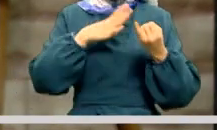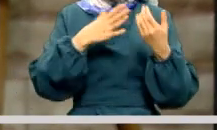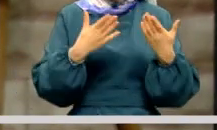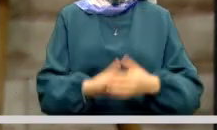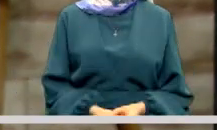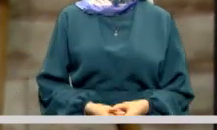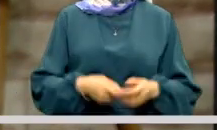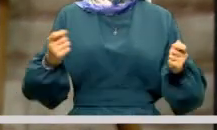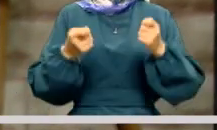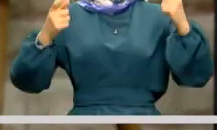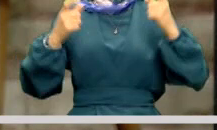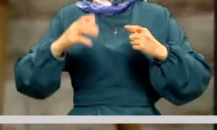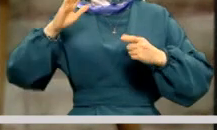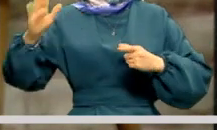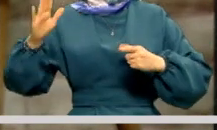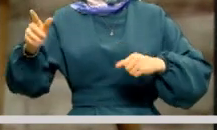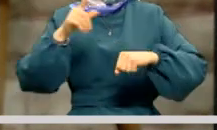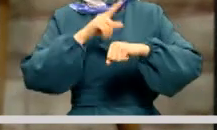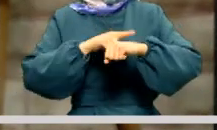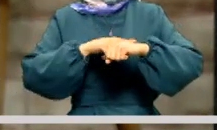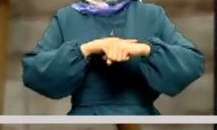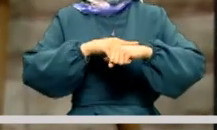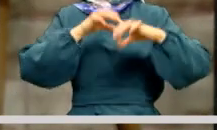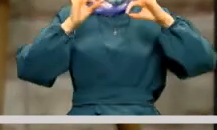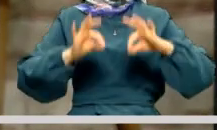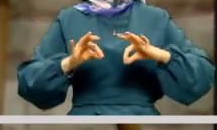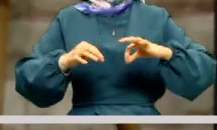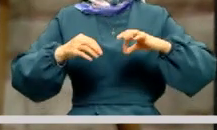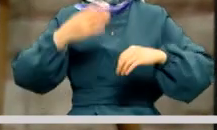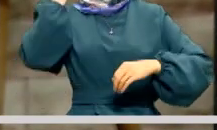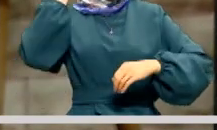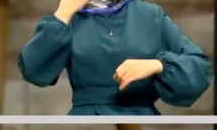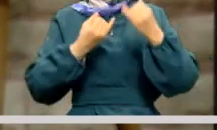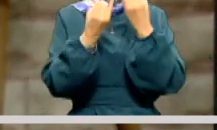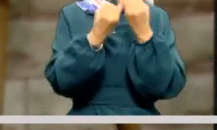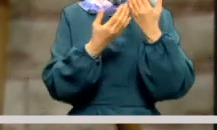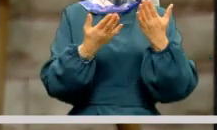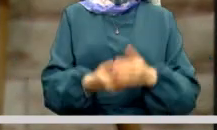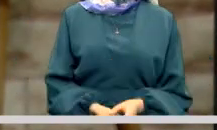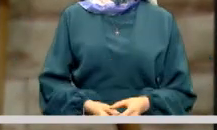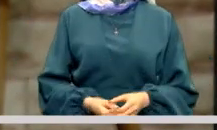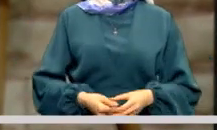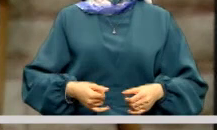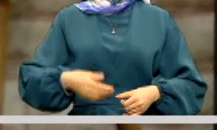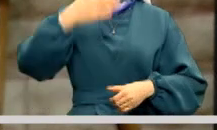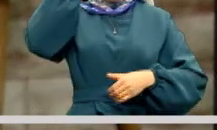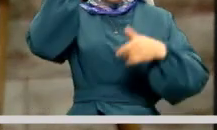iş yerine gidip mesaisinden takip eden arkadaşlarımıza kardeşlerimize hastanelerde